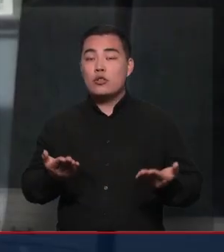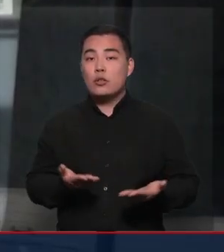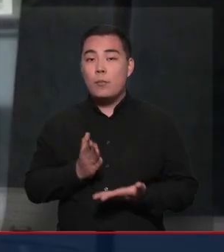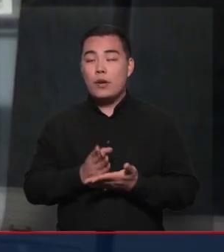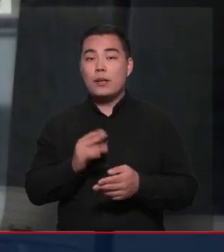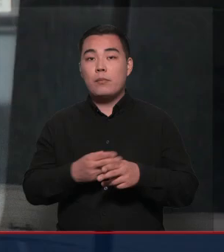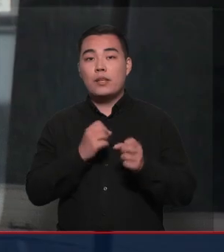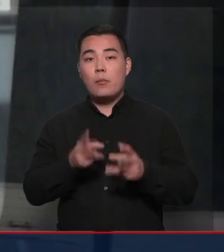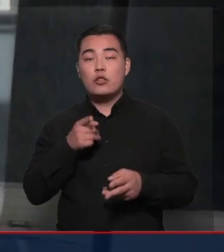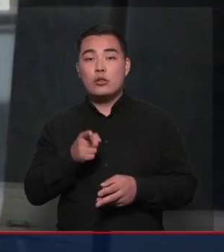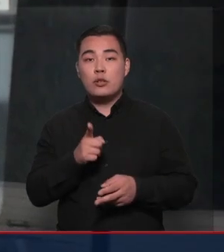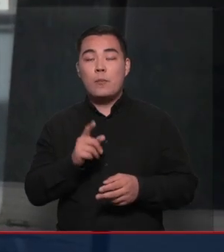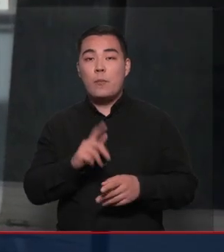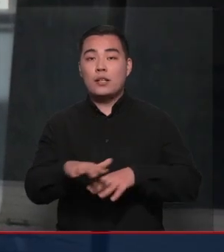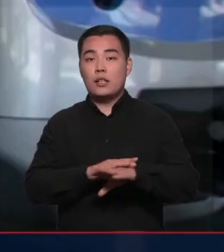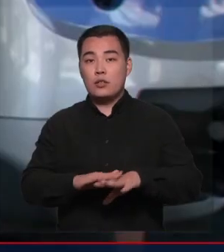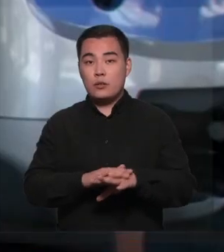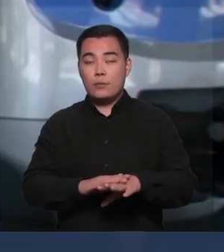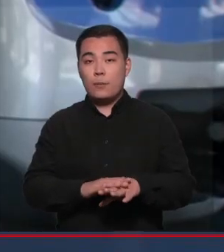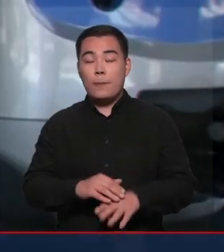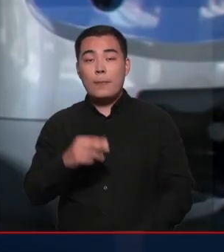и безопасность тысяч пассажиров.